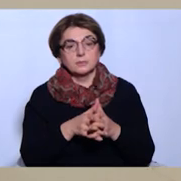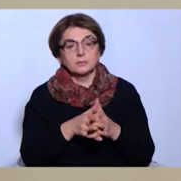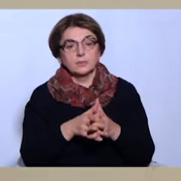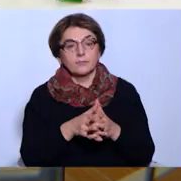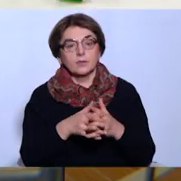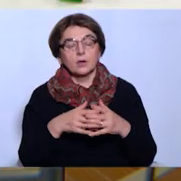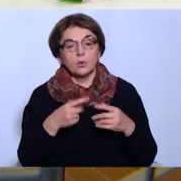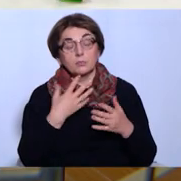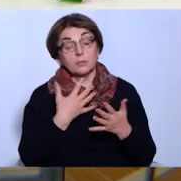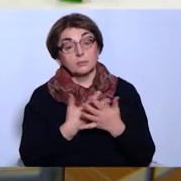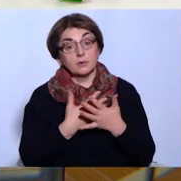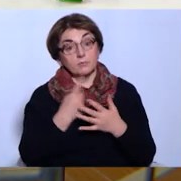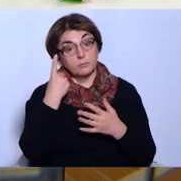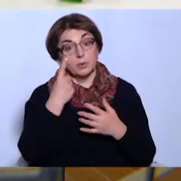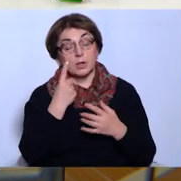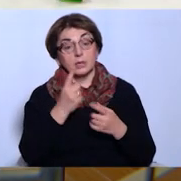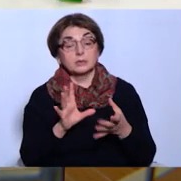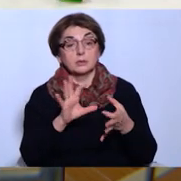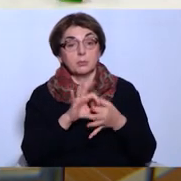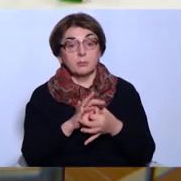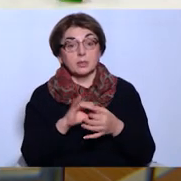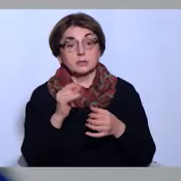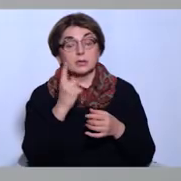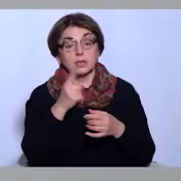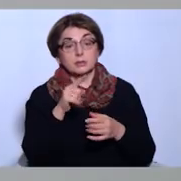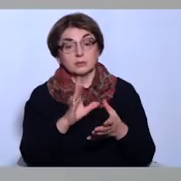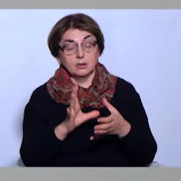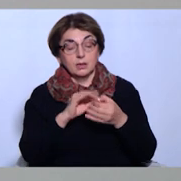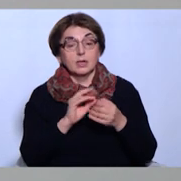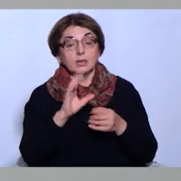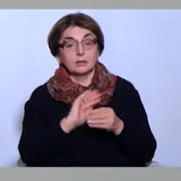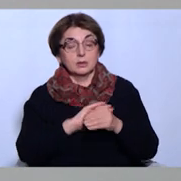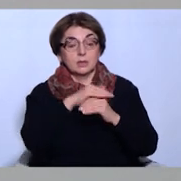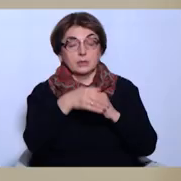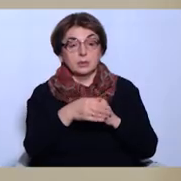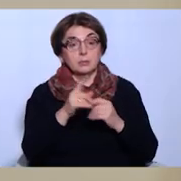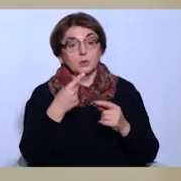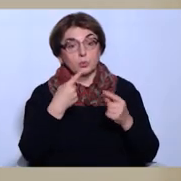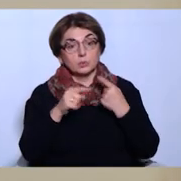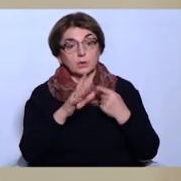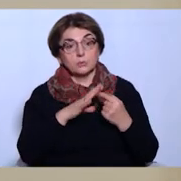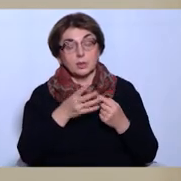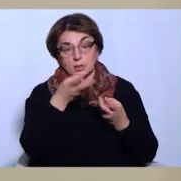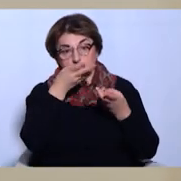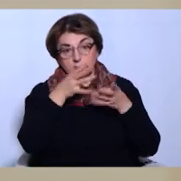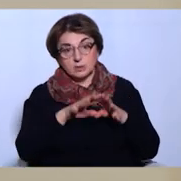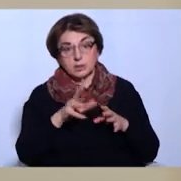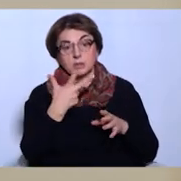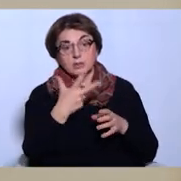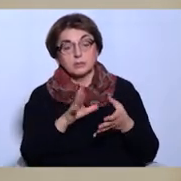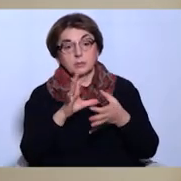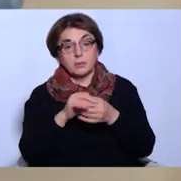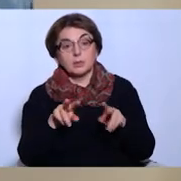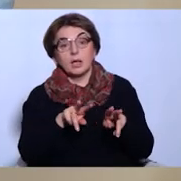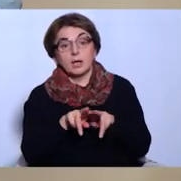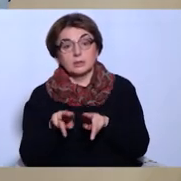მაშინ თითქოს უნდა ველოდოთ, რომ ერთი ბმა, სადაც მოხდება ეს გადაფარვა, უნდა იყოს განსხვავებული, ხოლო დანარჩენი სამი ბმა